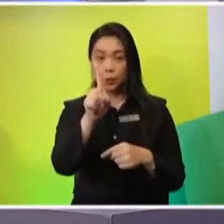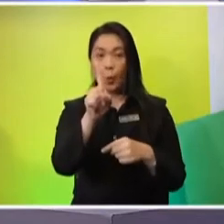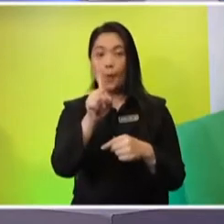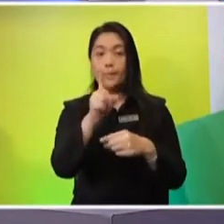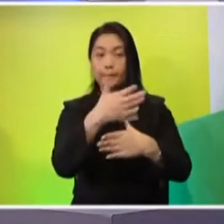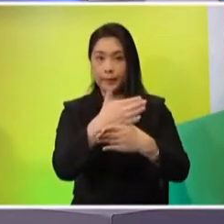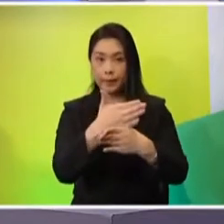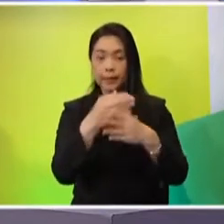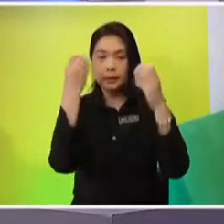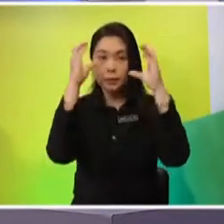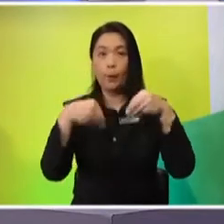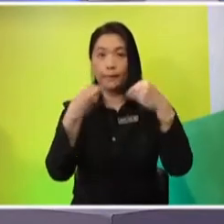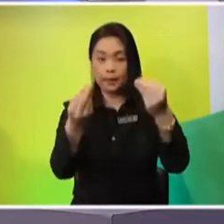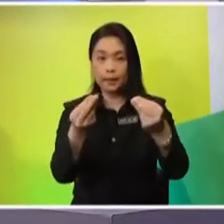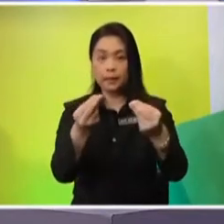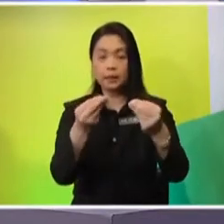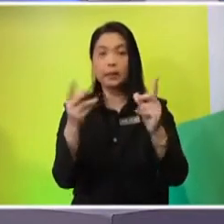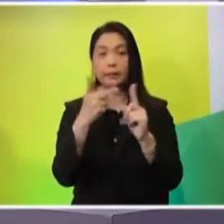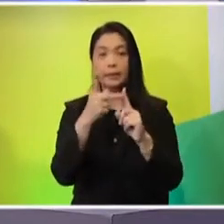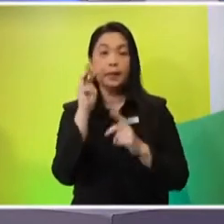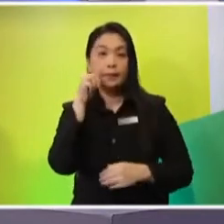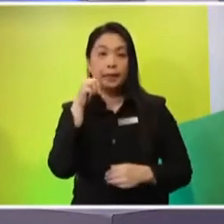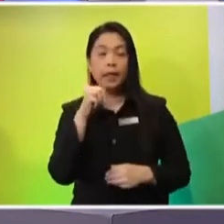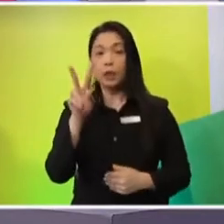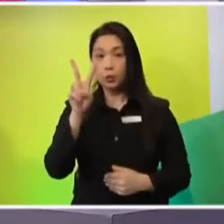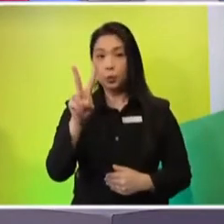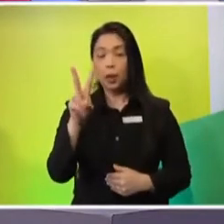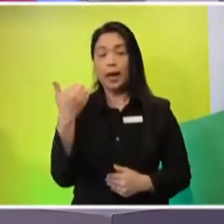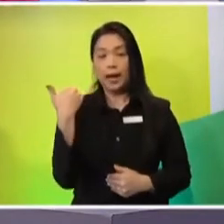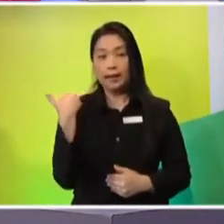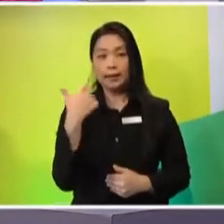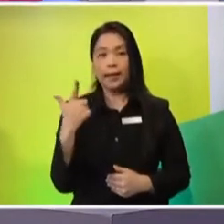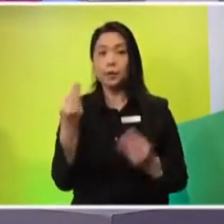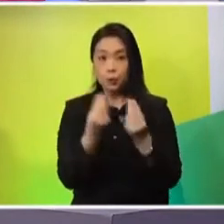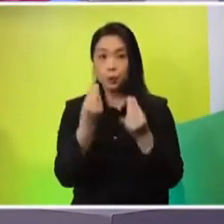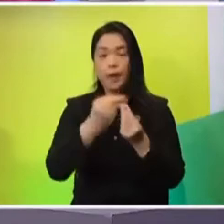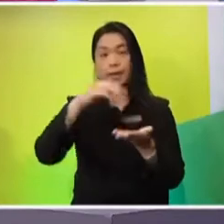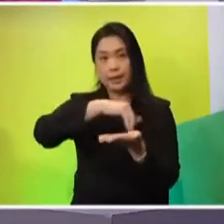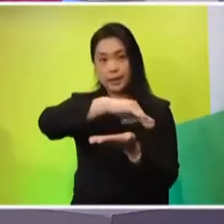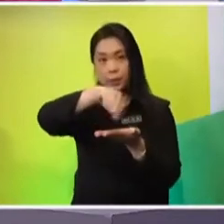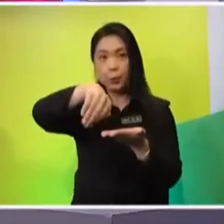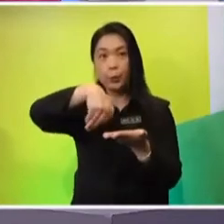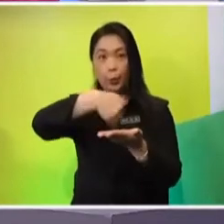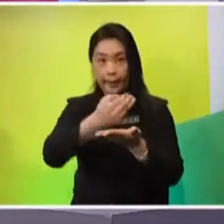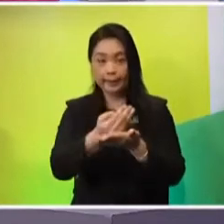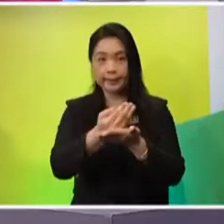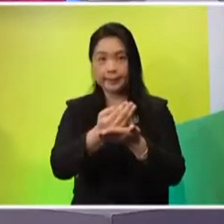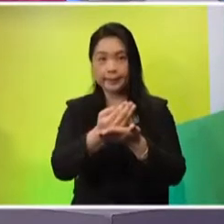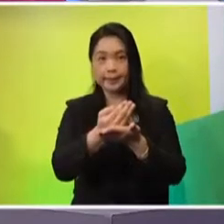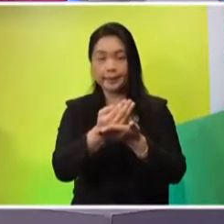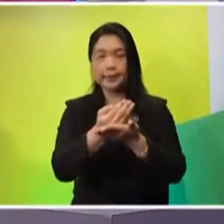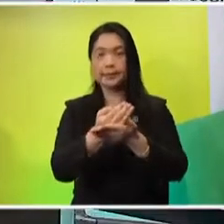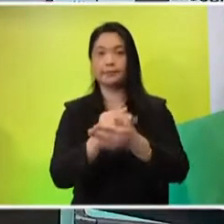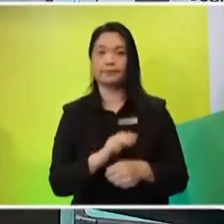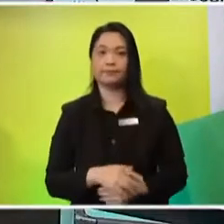kepada Mira dan dua itu ialah jumlah keseluruhan bahagian yang kita ada. Oh,